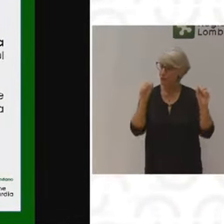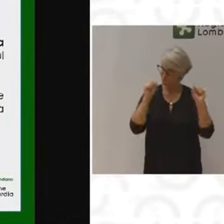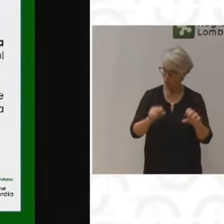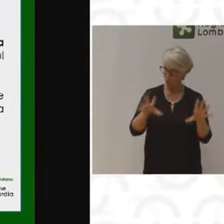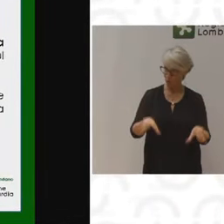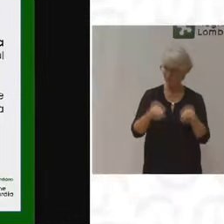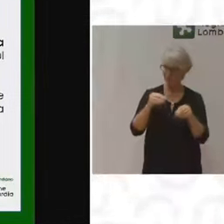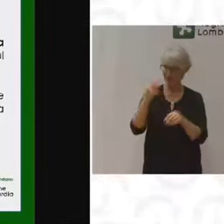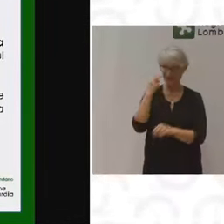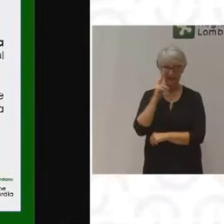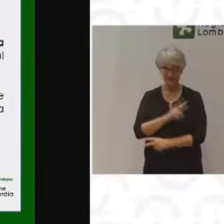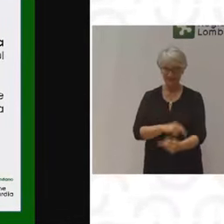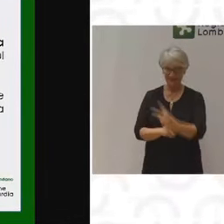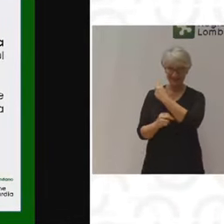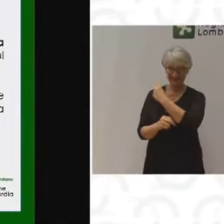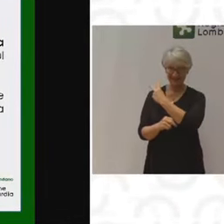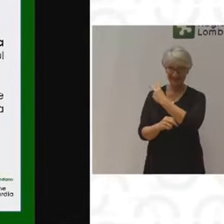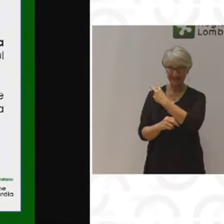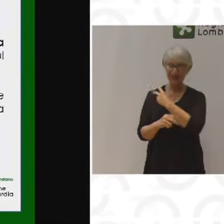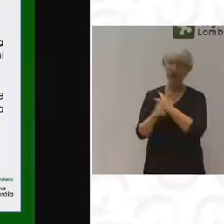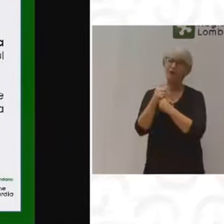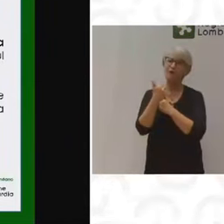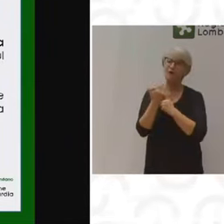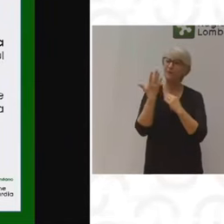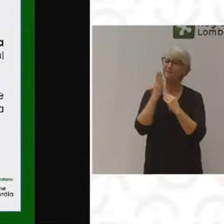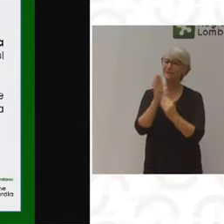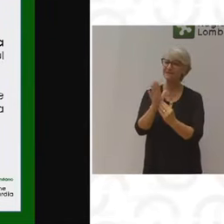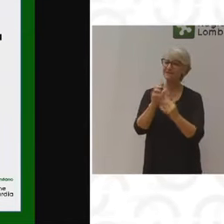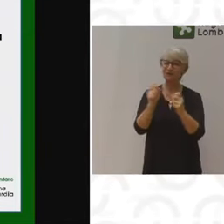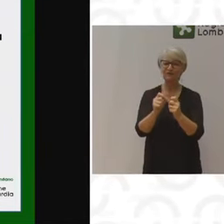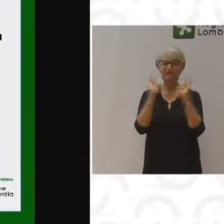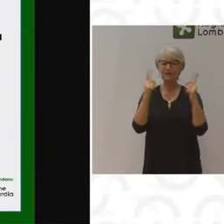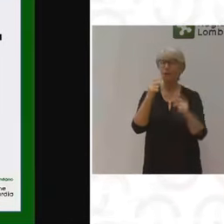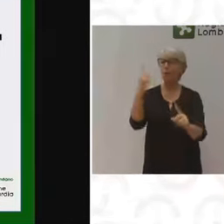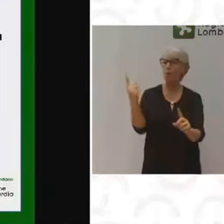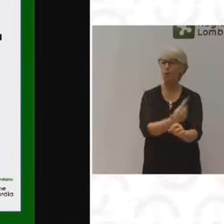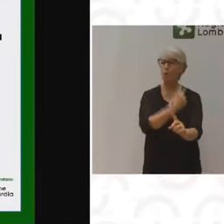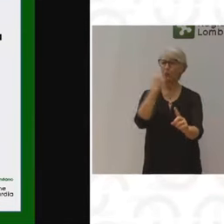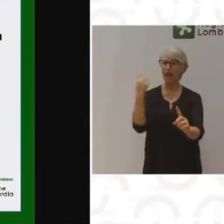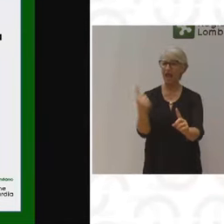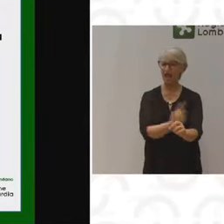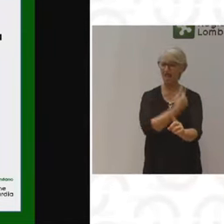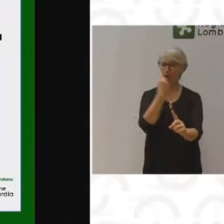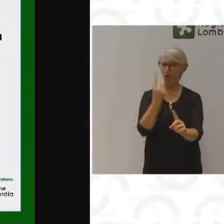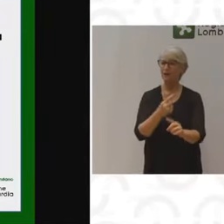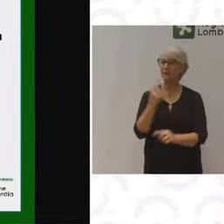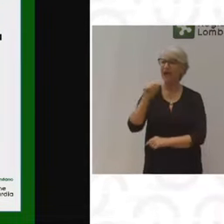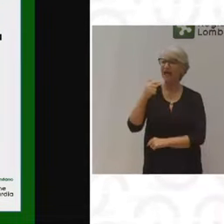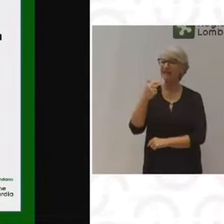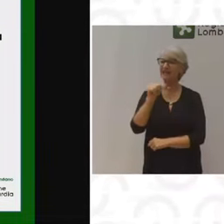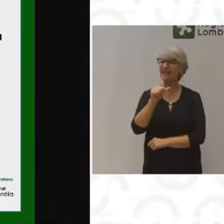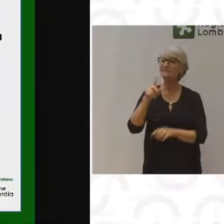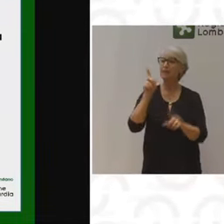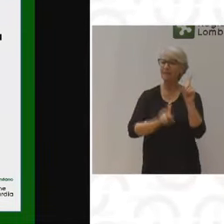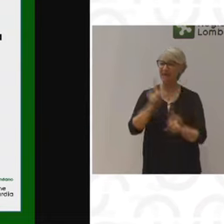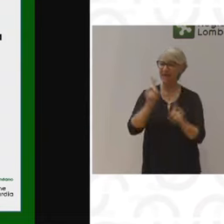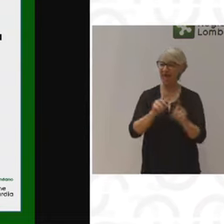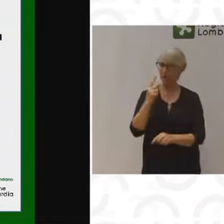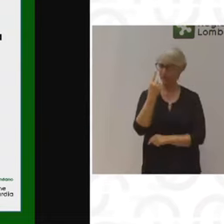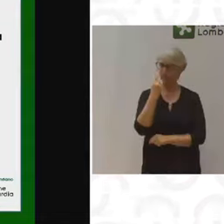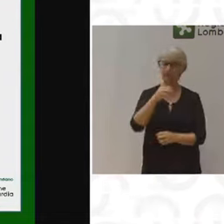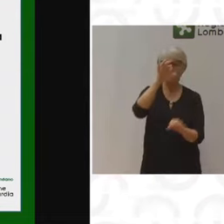a vedere una presentazione di video uno alla volta. Il primo episodio è ATS Milano. Come dicevo, gli